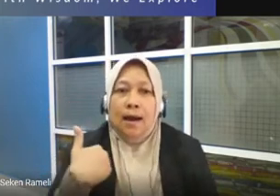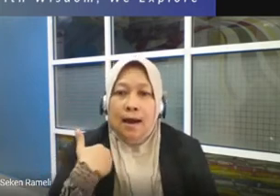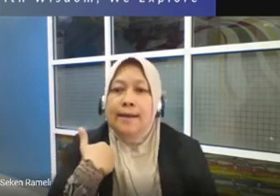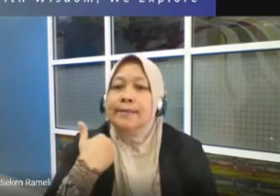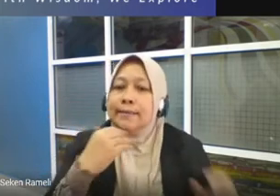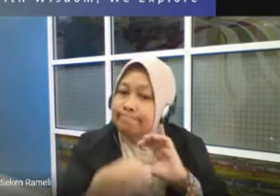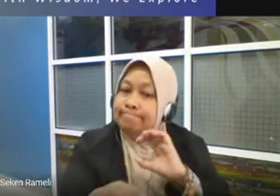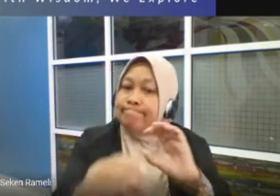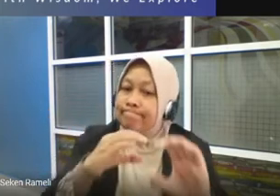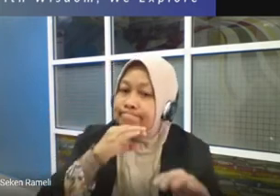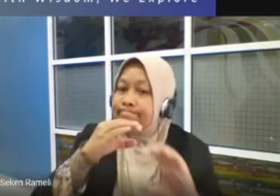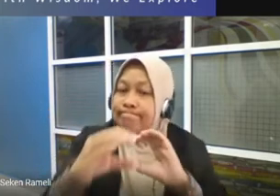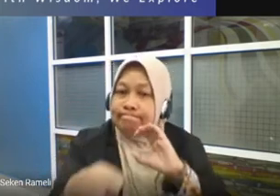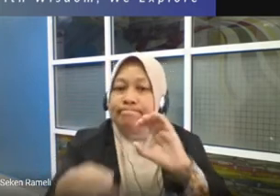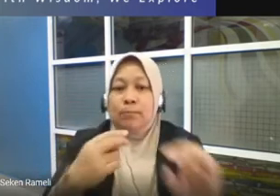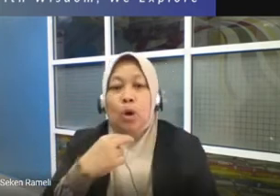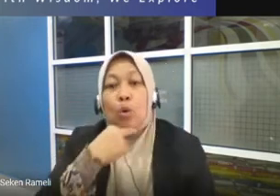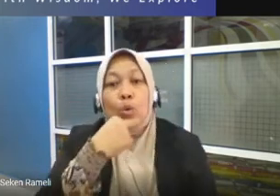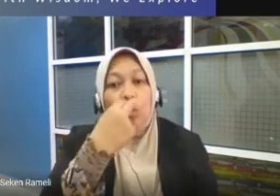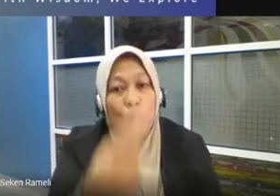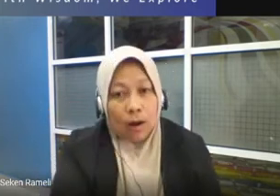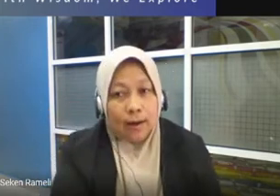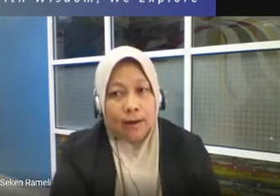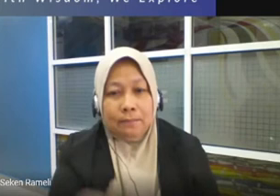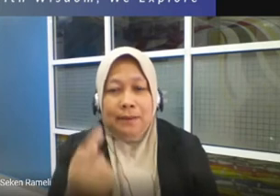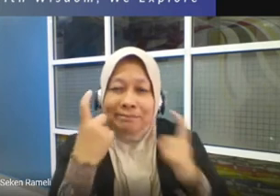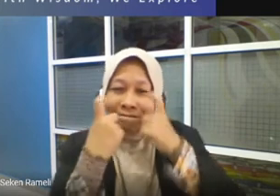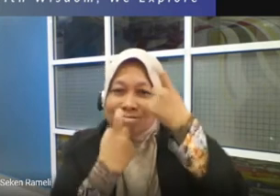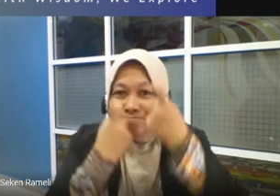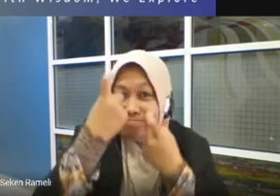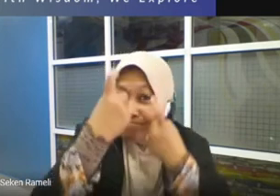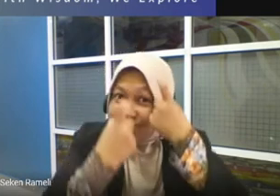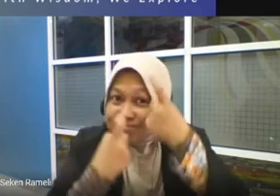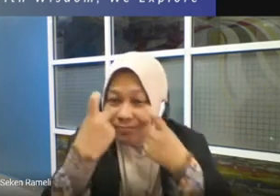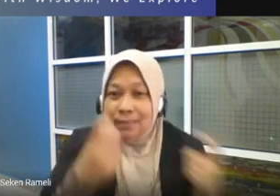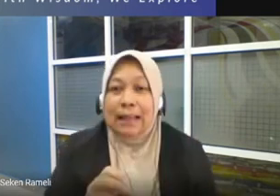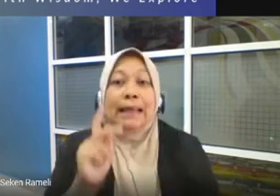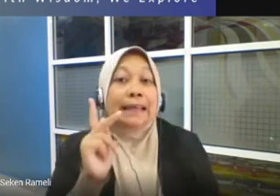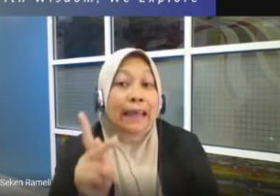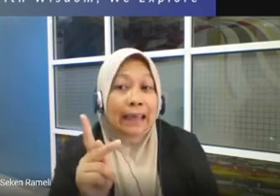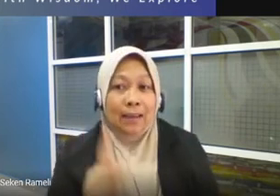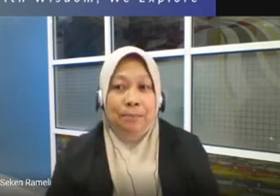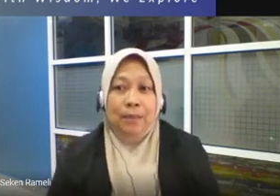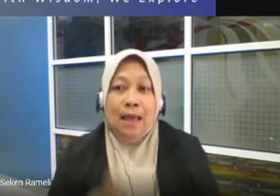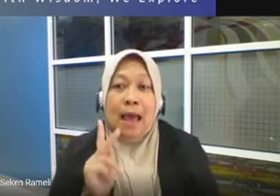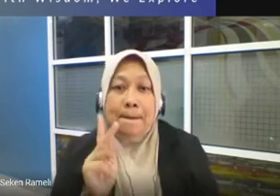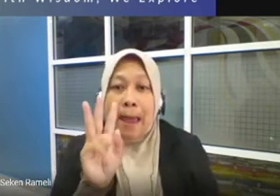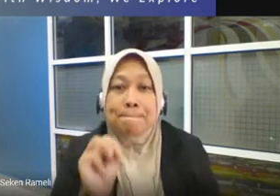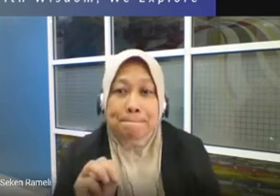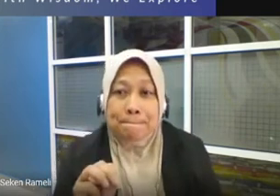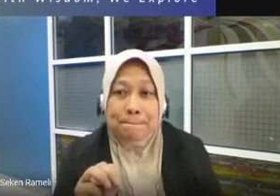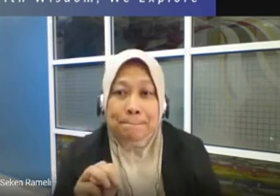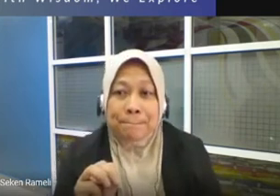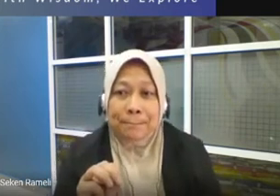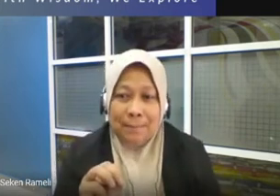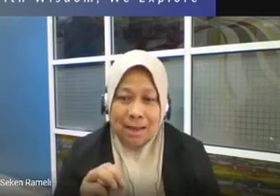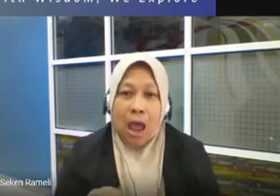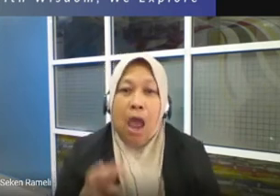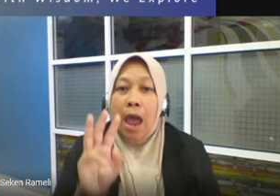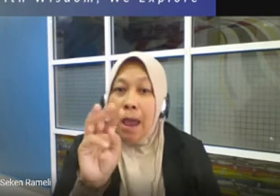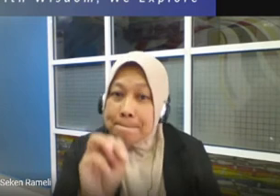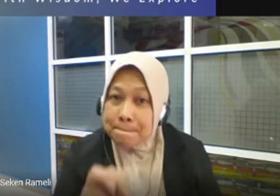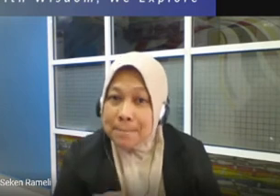kita meluahkan dengan kita punya memek muka dan sebagainya. K, huruf K, huruf M. Okay, jadi mulut tu